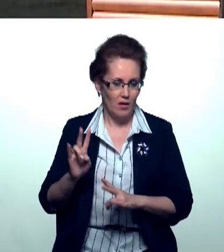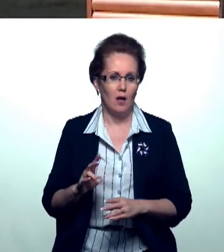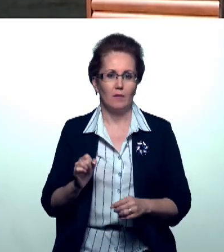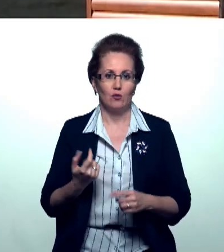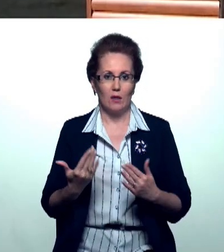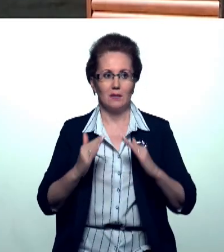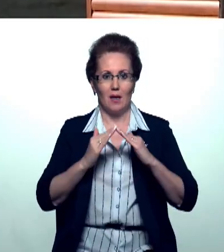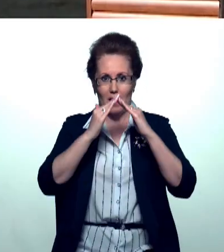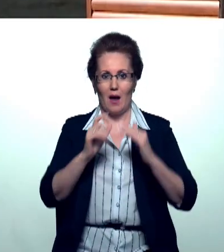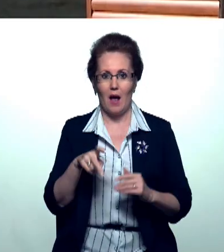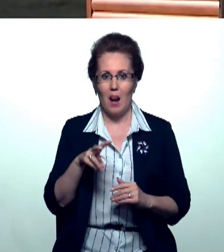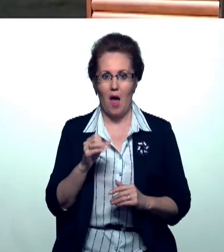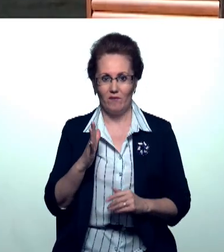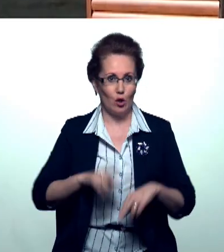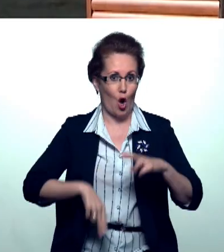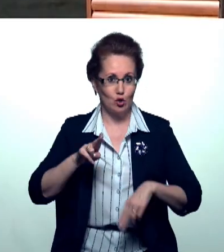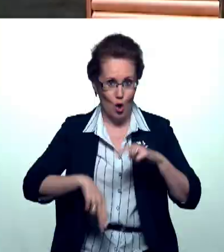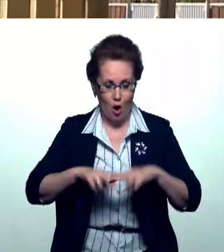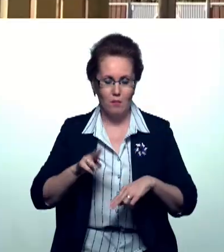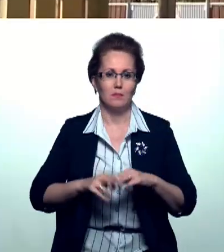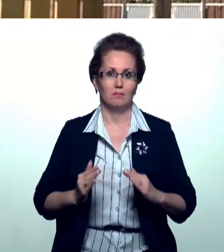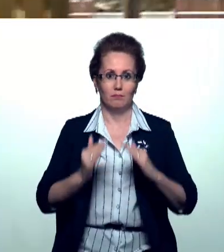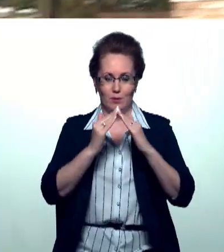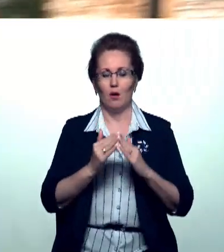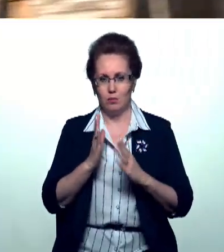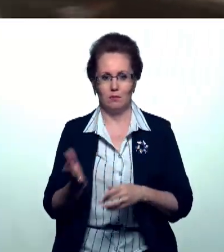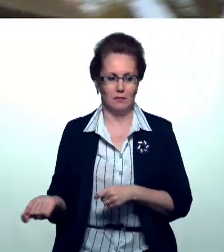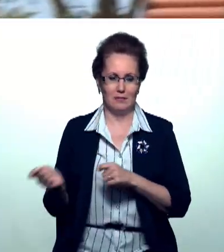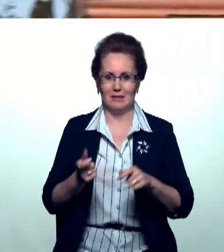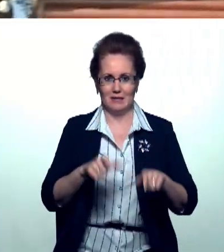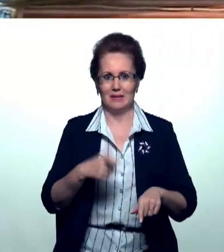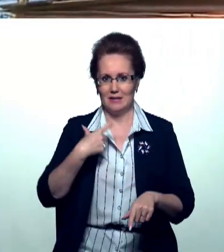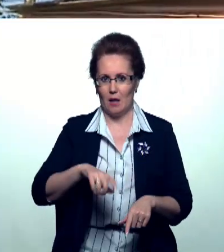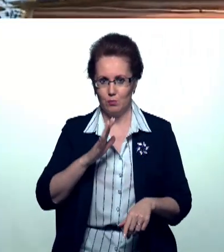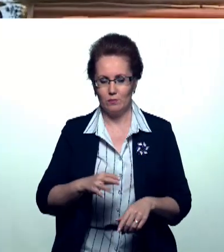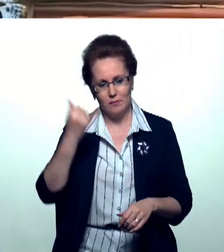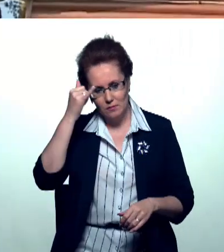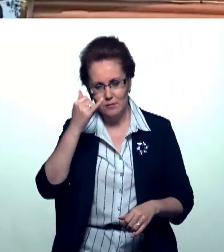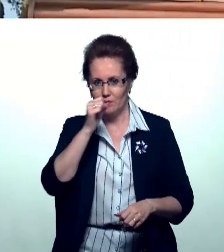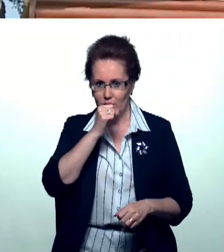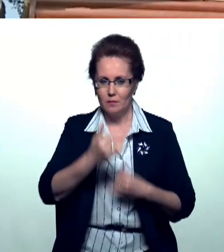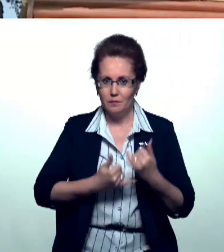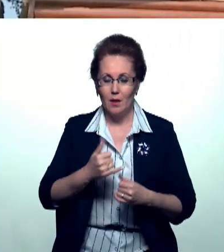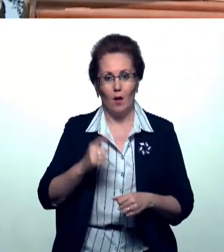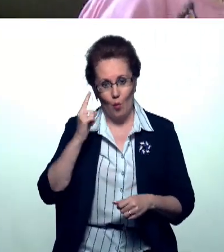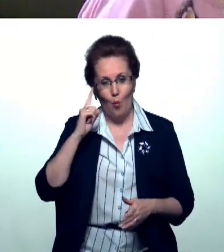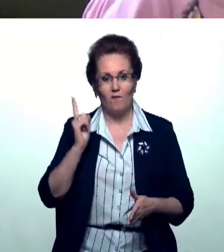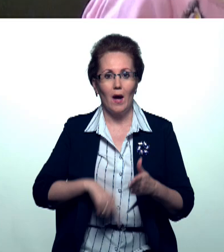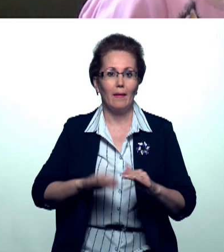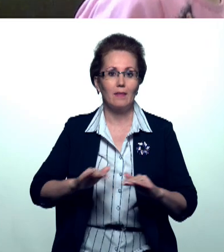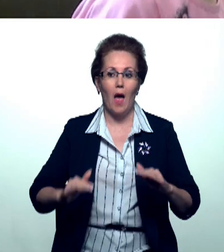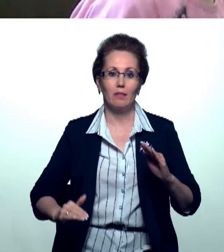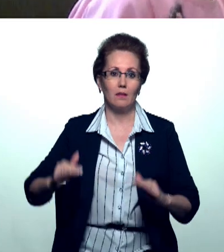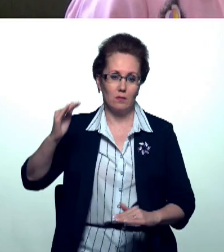хлев достроим, постройки, и тогда все уже. Павел и Анастасия не исключают, что и дети в будущем тоже будут работать на земле. Тем более,